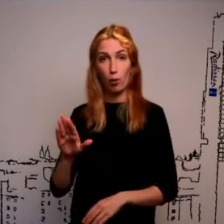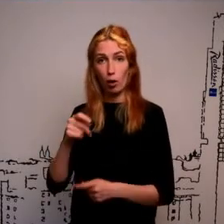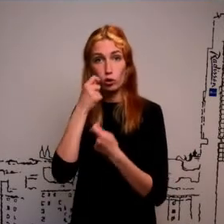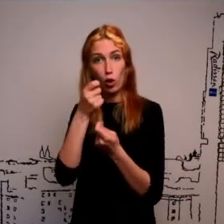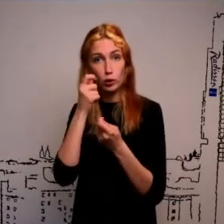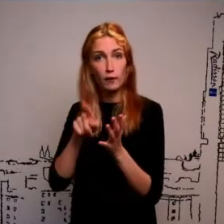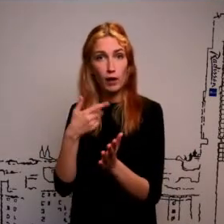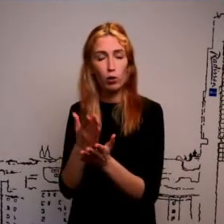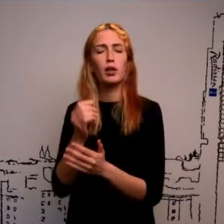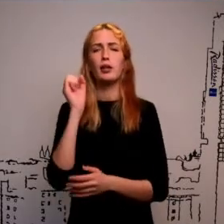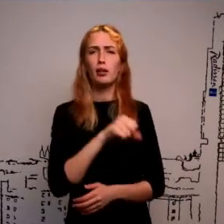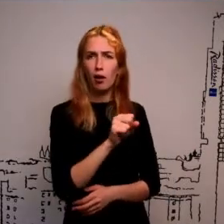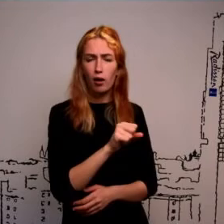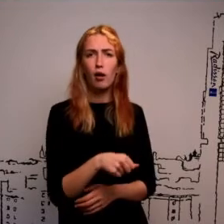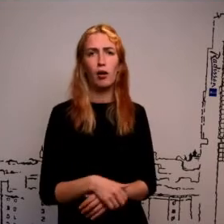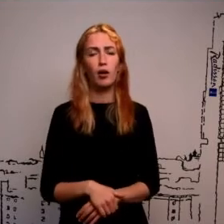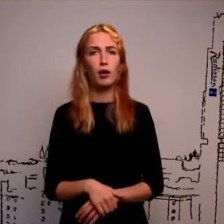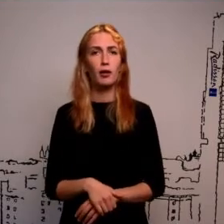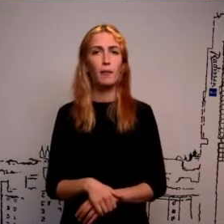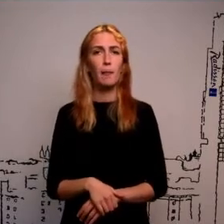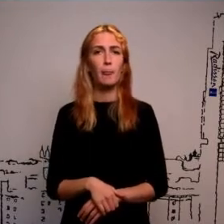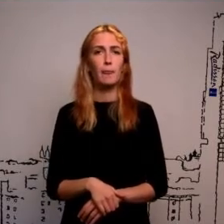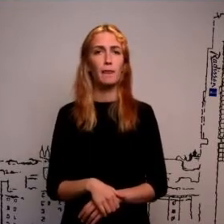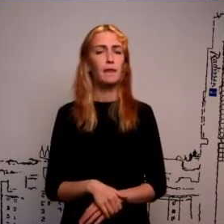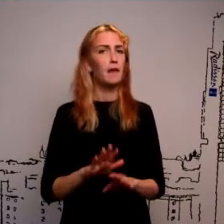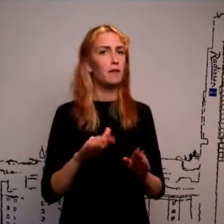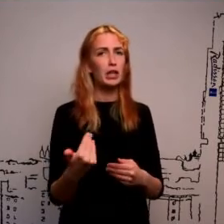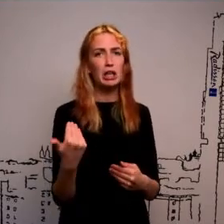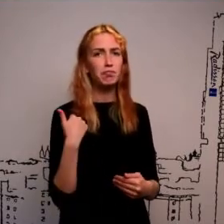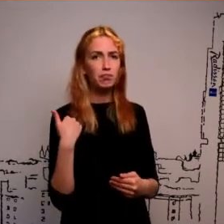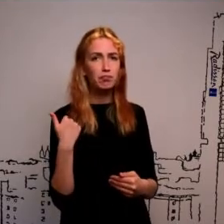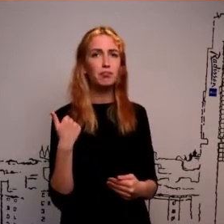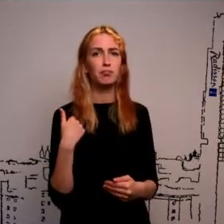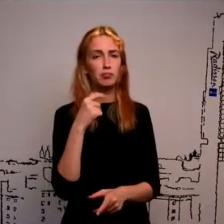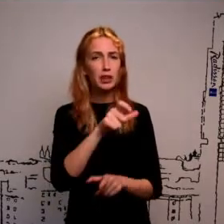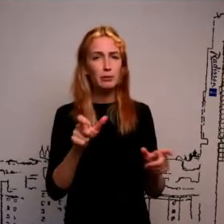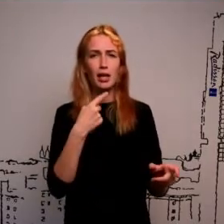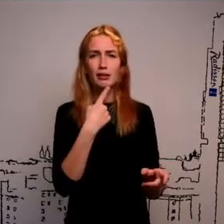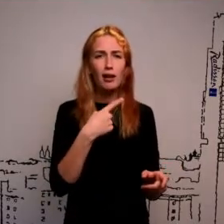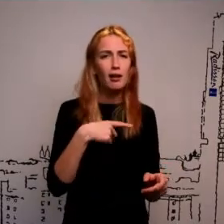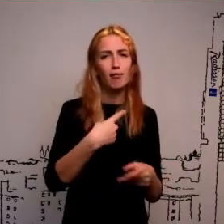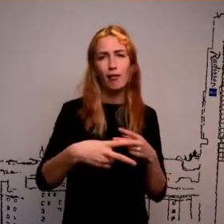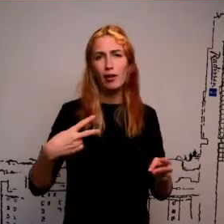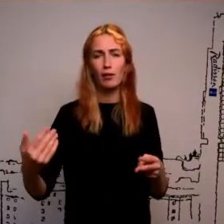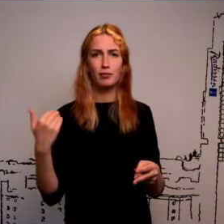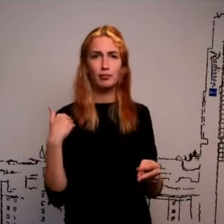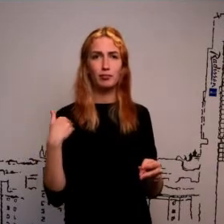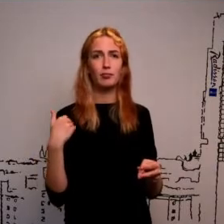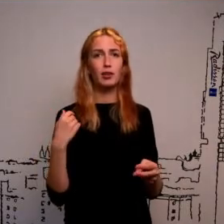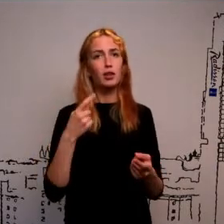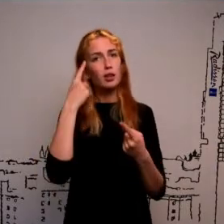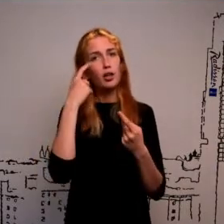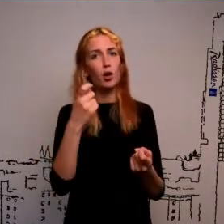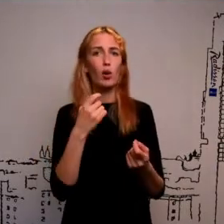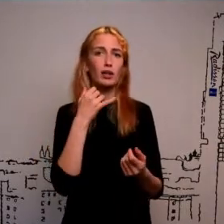Jaa, ikka meie poole võivad pöörduda ka inimesed kohe mitmes keeles ja meie nõuande liinile